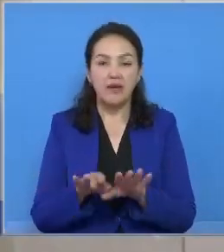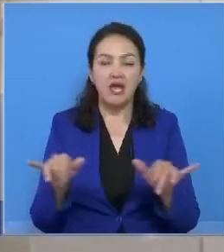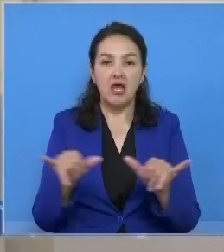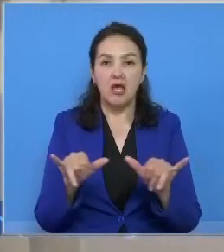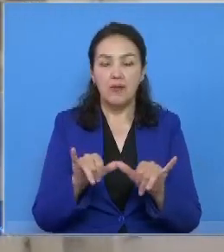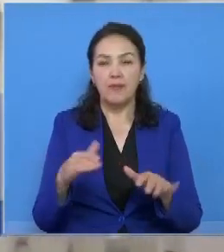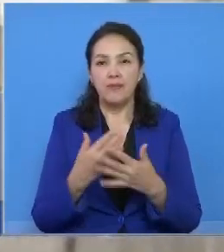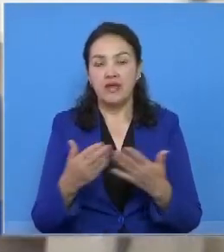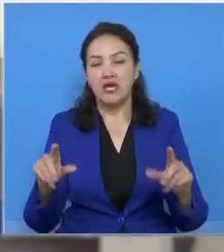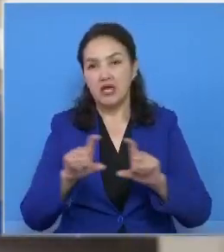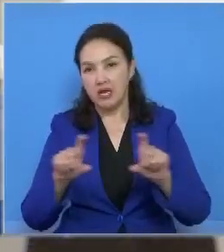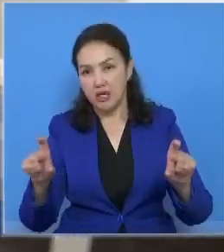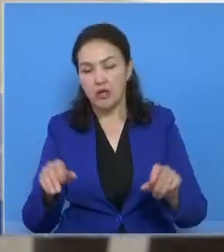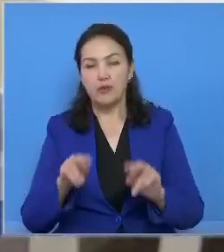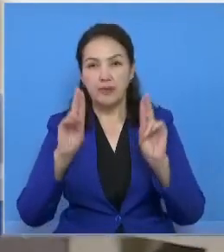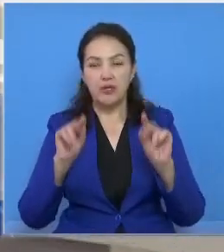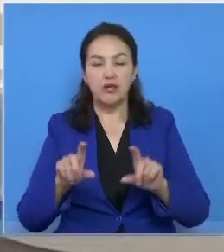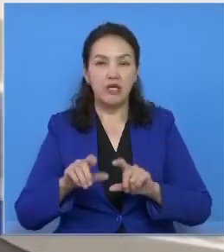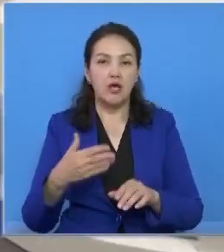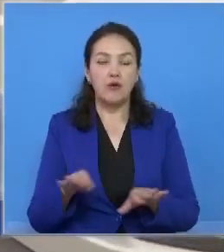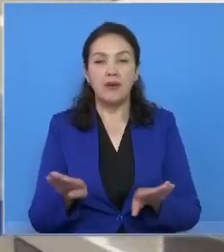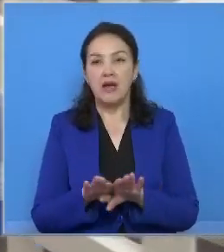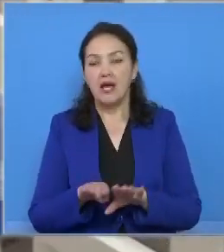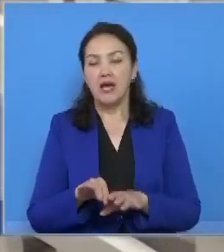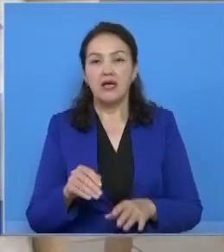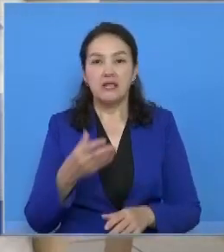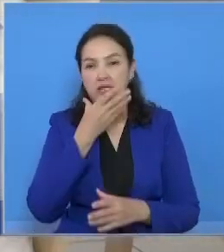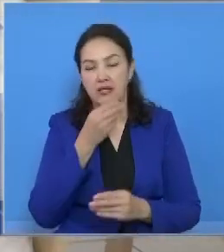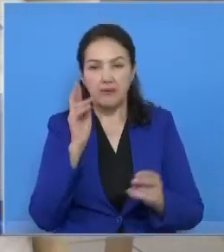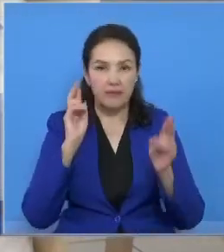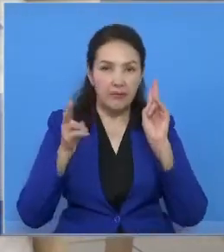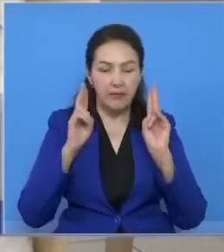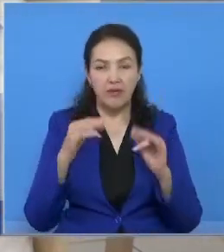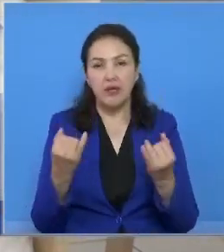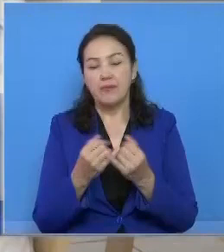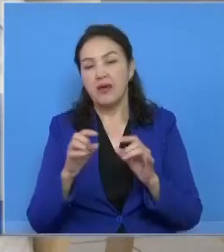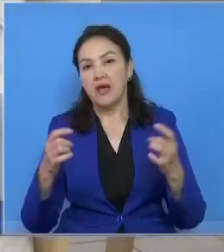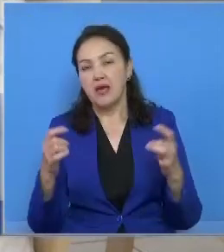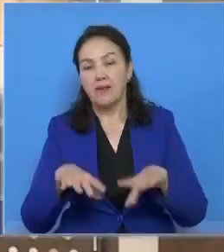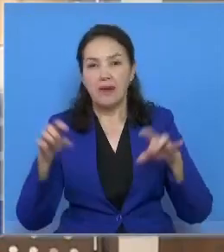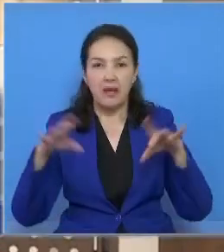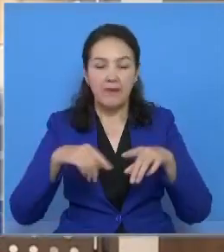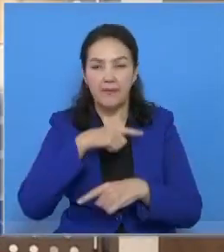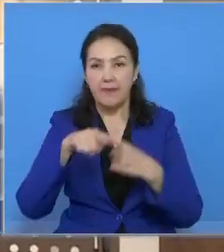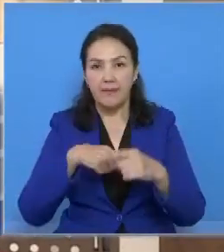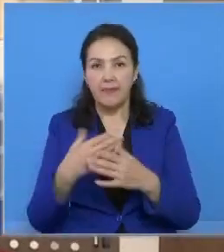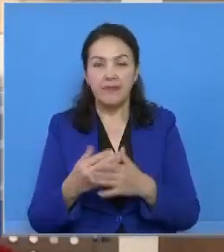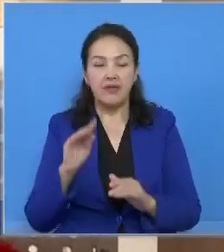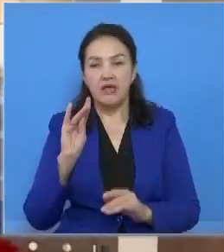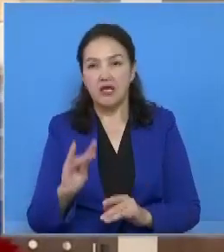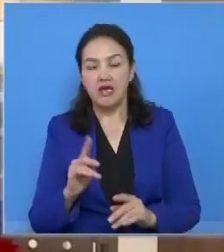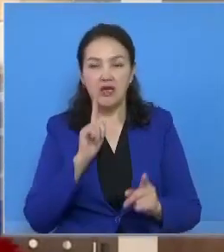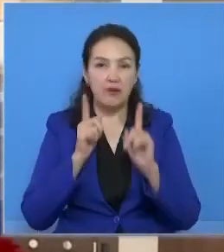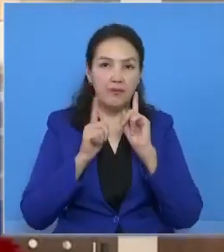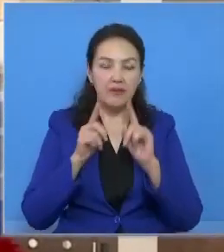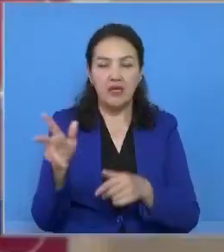мебели и оборудования для школьных и специализированных учреждений, салонов красоты, мебели для гостиничного и ресторанного бизнеса, кресел для